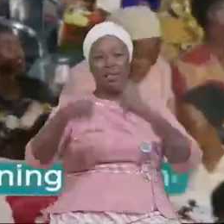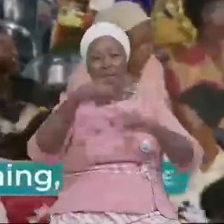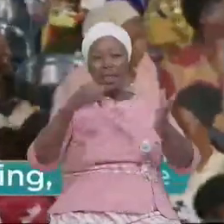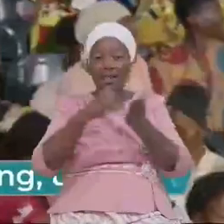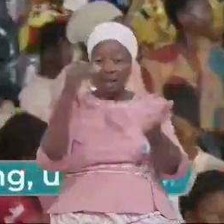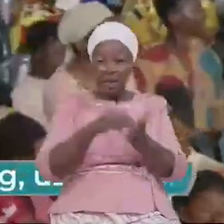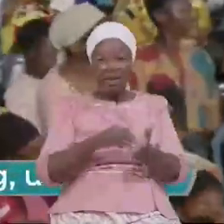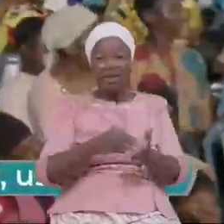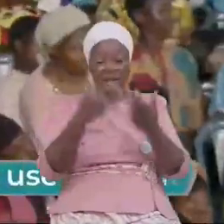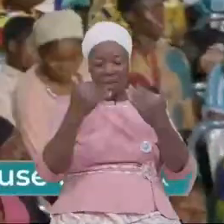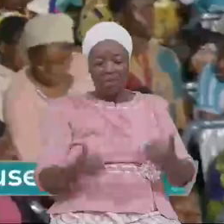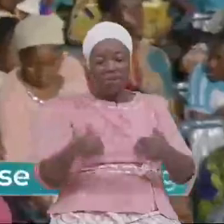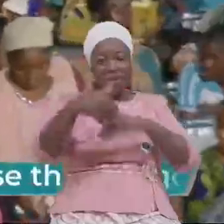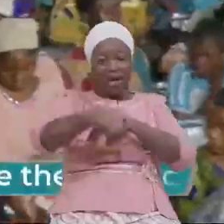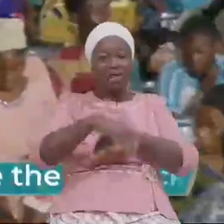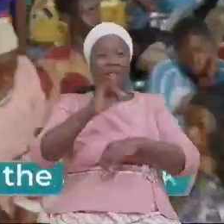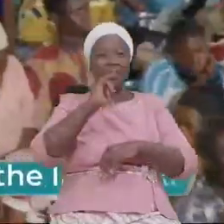moi.